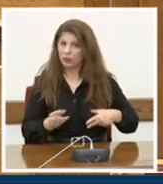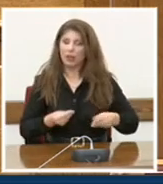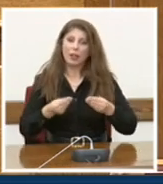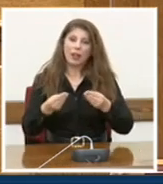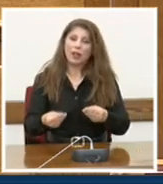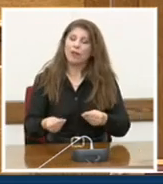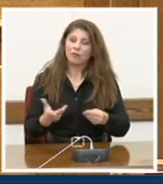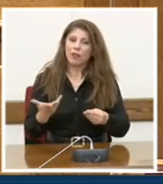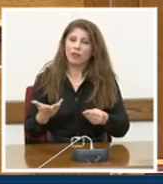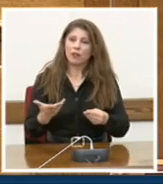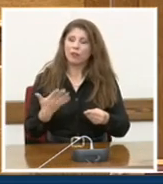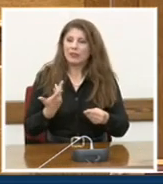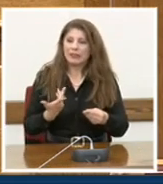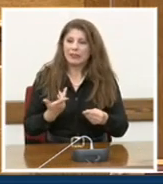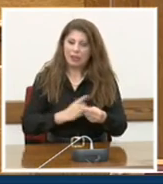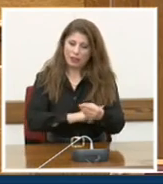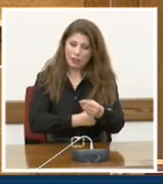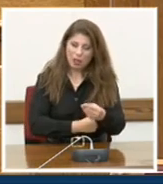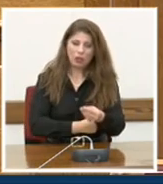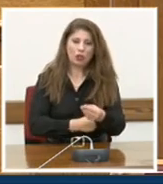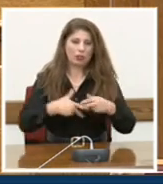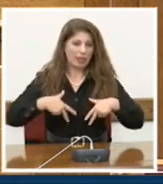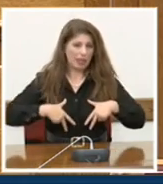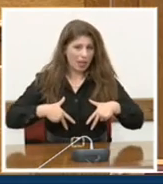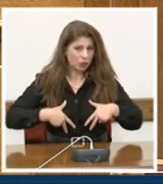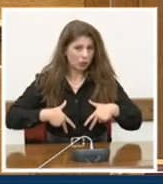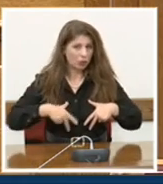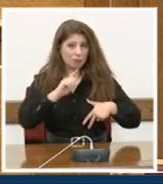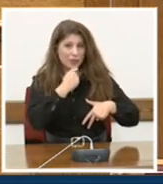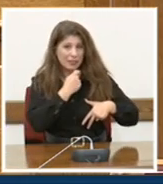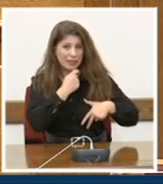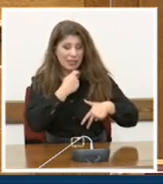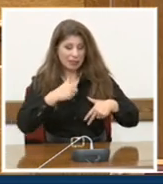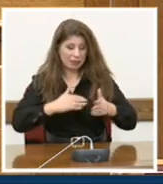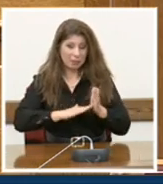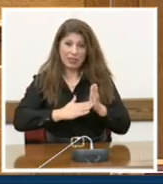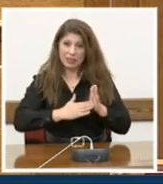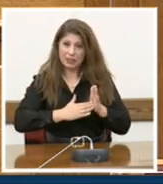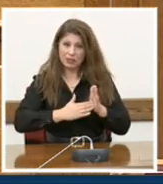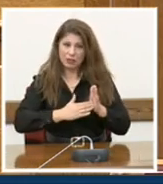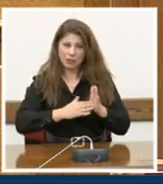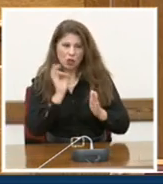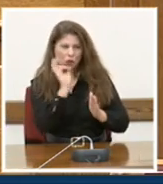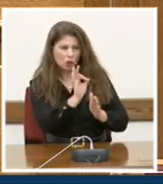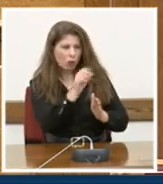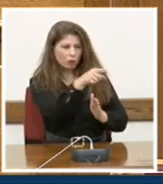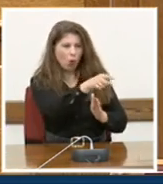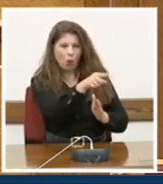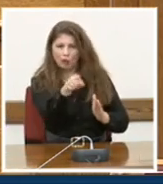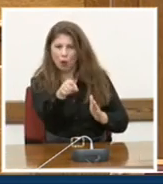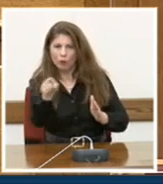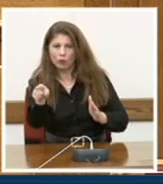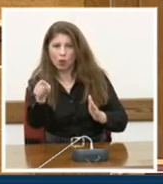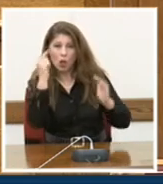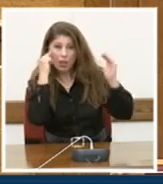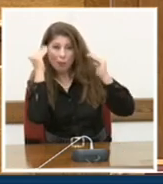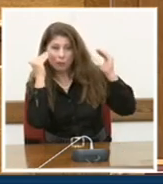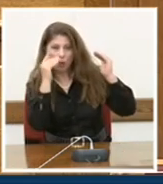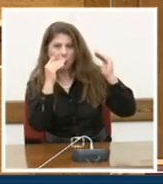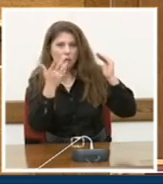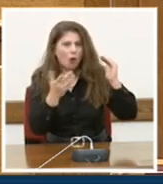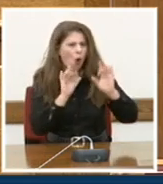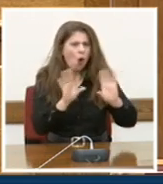στο κράτος και στις μυστικές υπηρεσίες του να στοχοποιούν τον καθένα ως ύποπτο με συνοπτικές